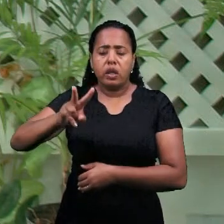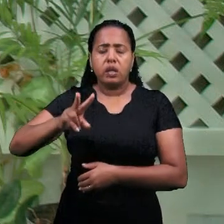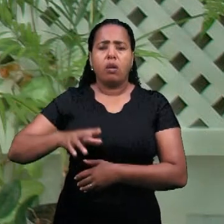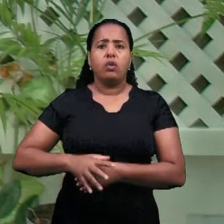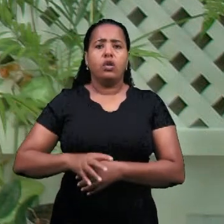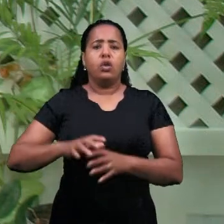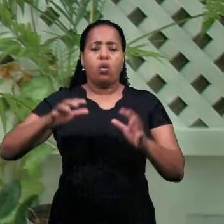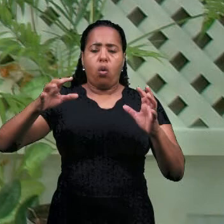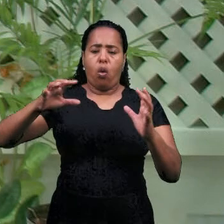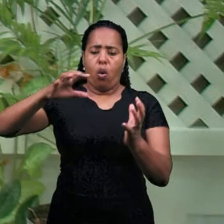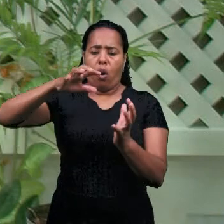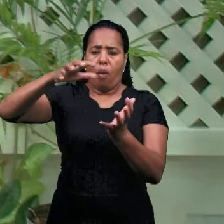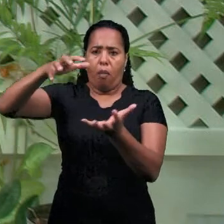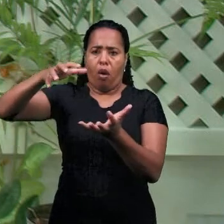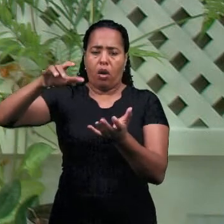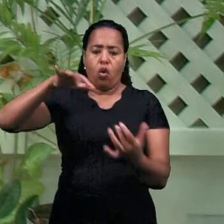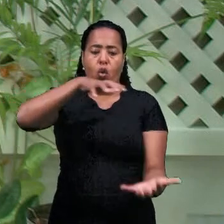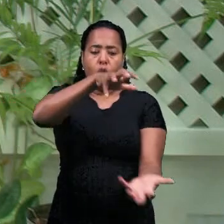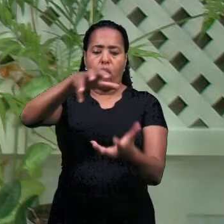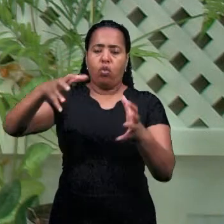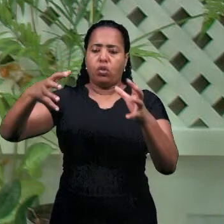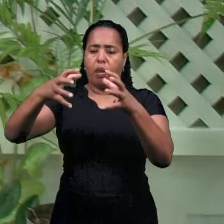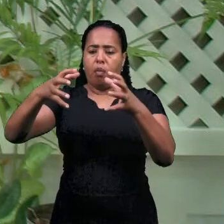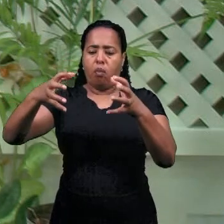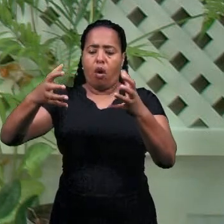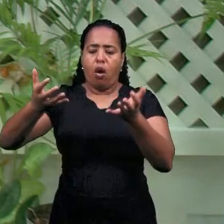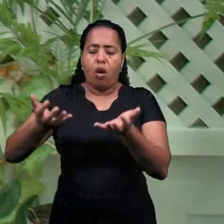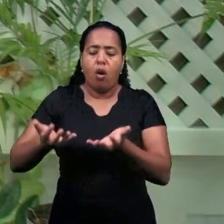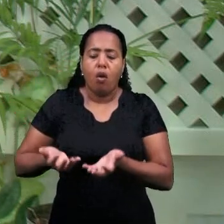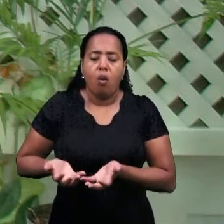une boule sur le monde qui s'ouvrait